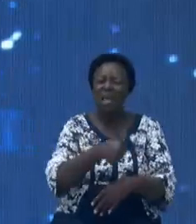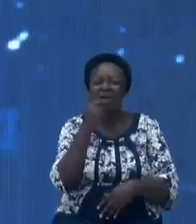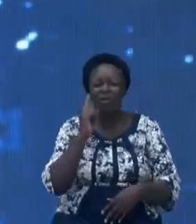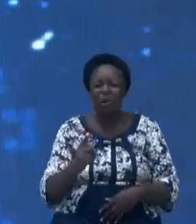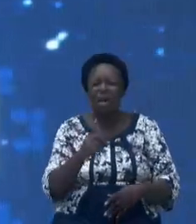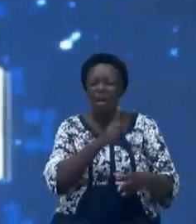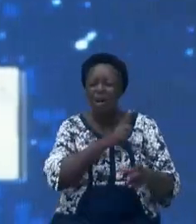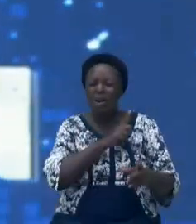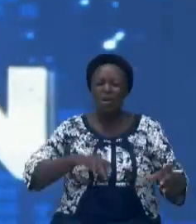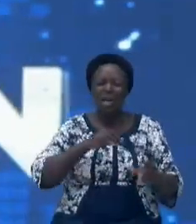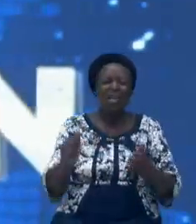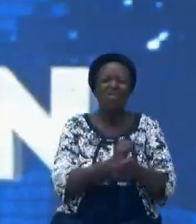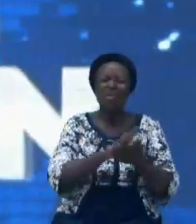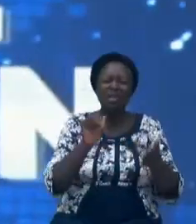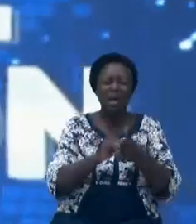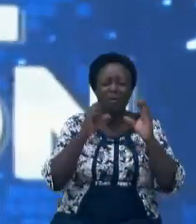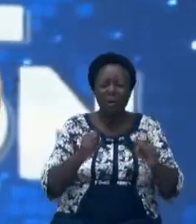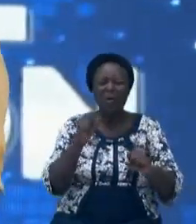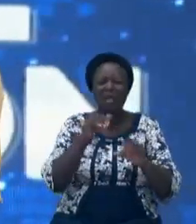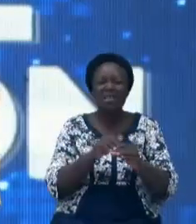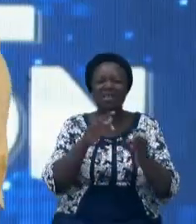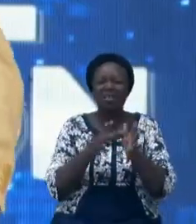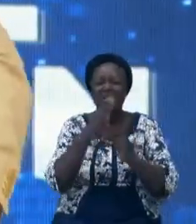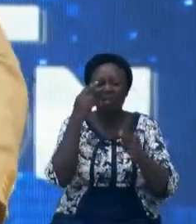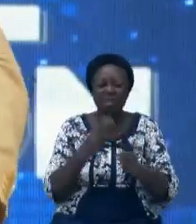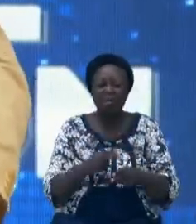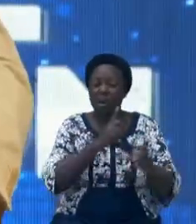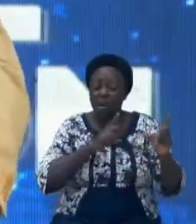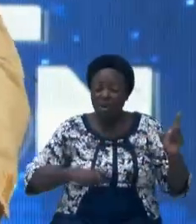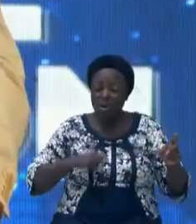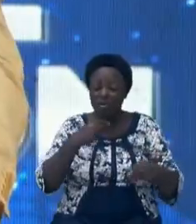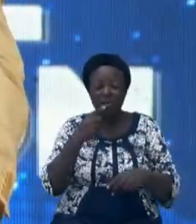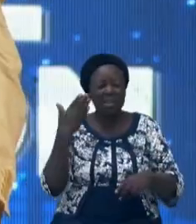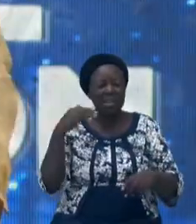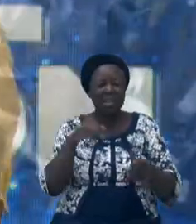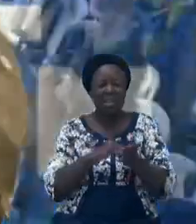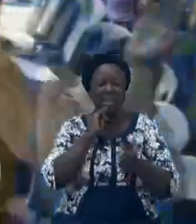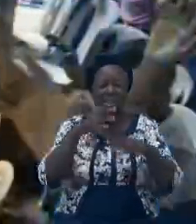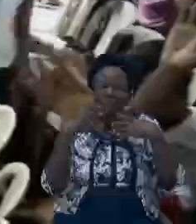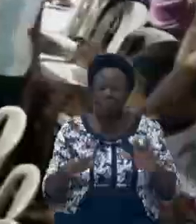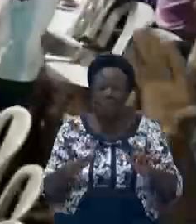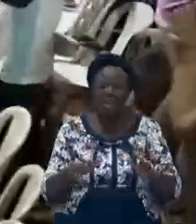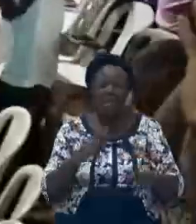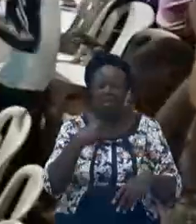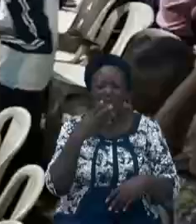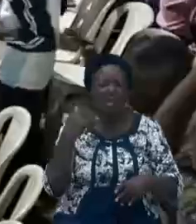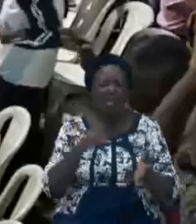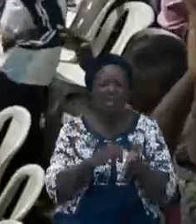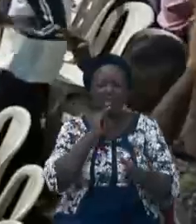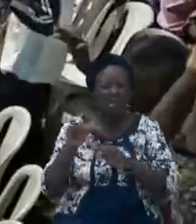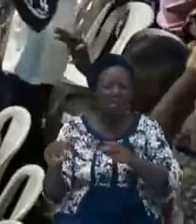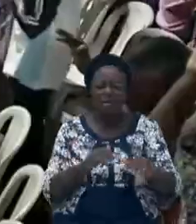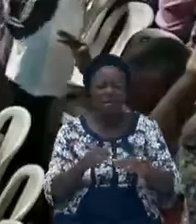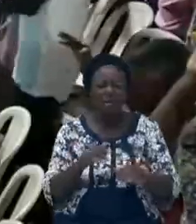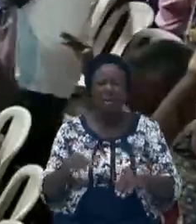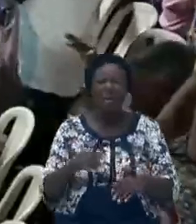tout le matin qui que ce soit je briserai puissance au nom de jésus cei a déjà dit